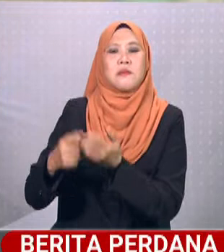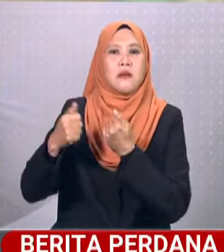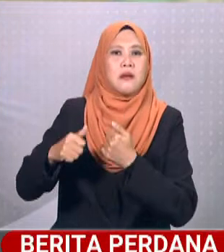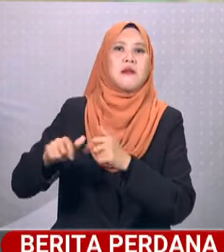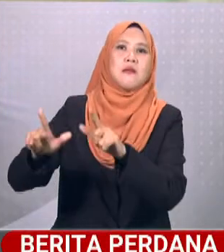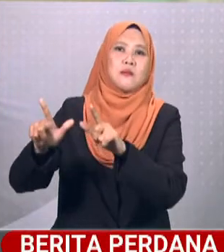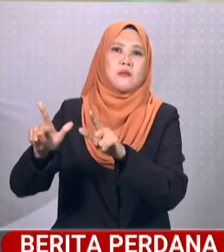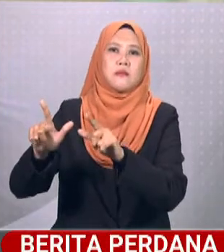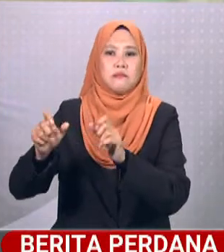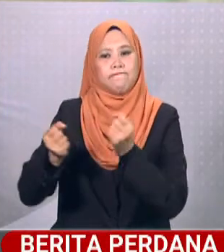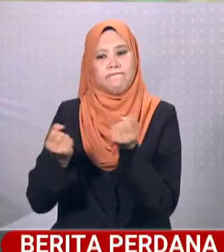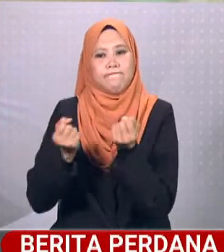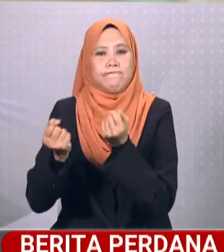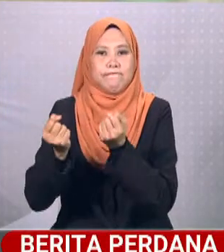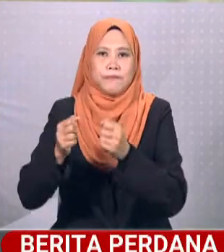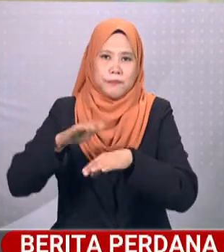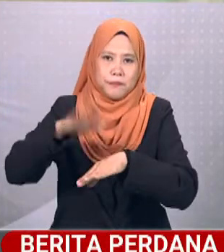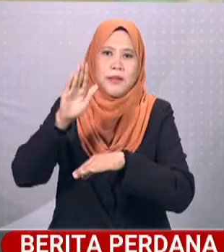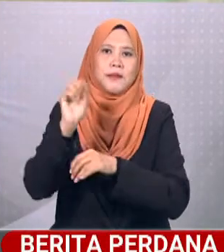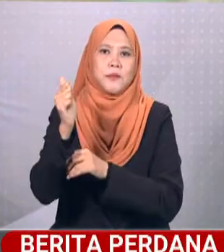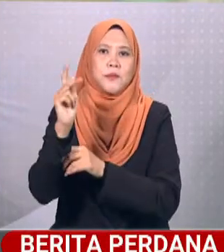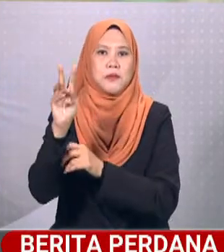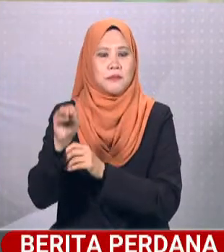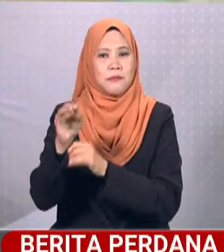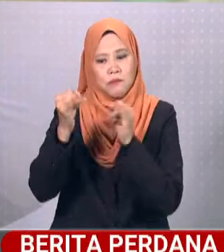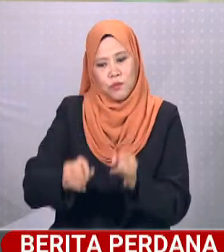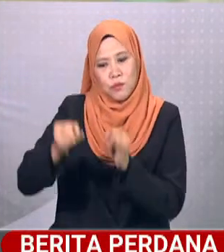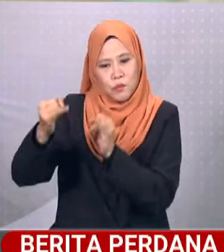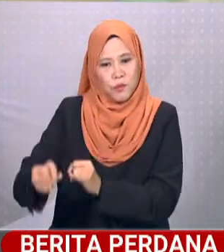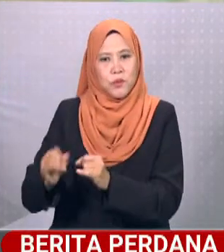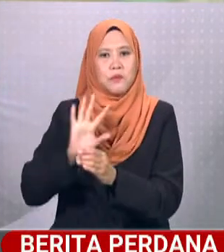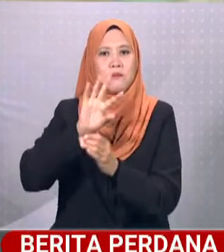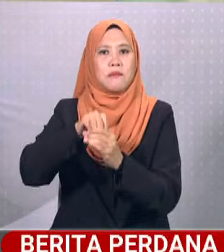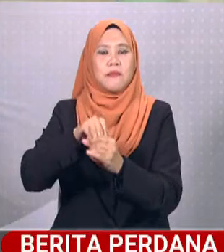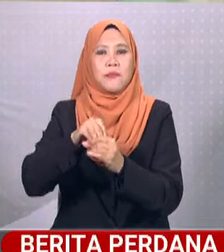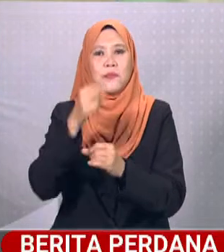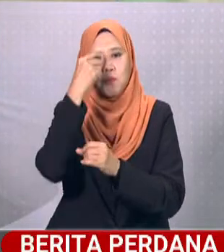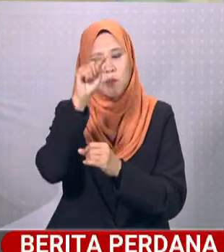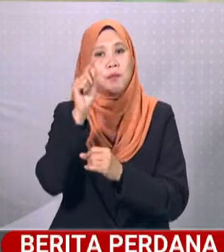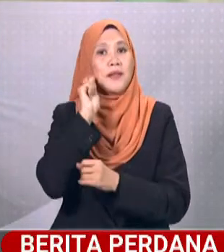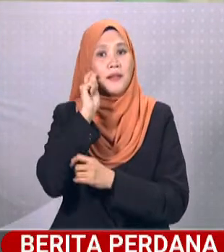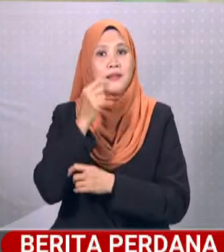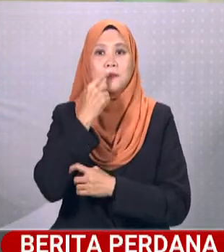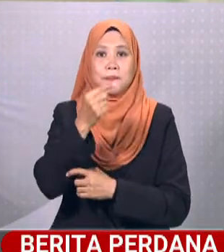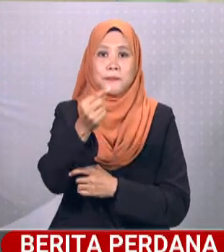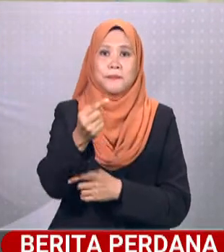atau membenarkan perjalanan individu-individu atau pihak-pihak yang terlibat di dalam perkara yang saya sebutkan